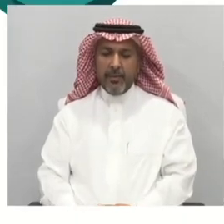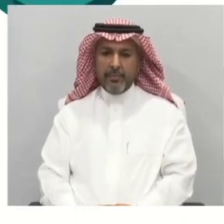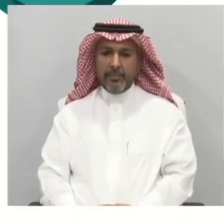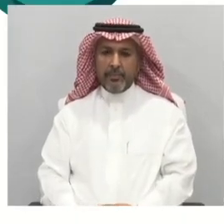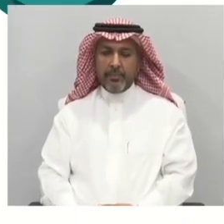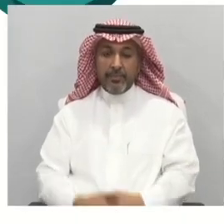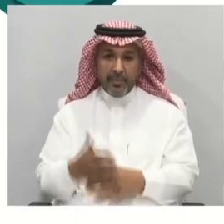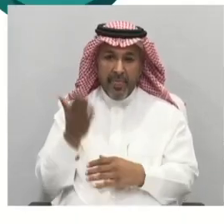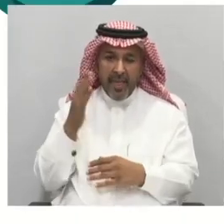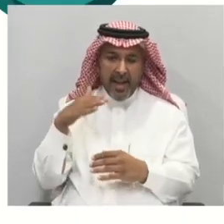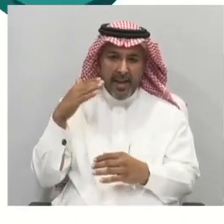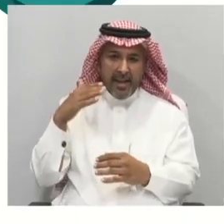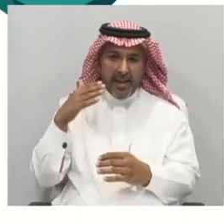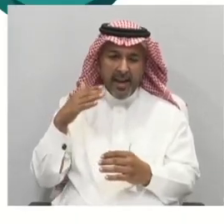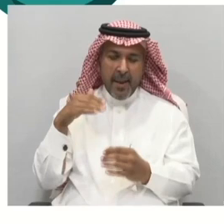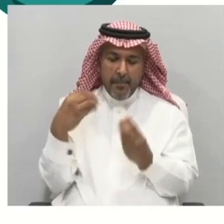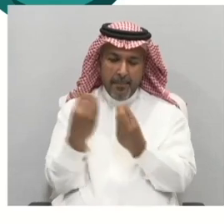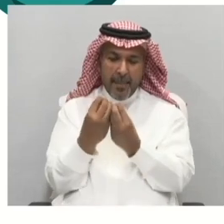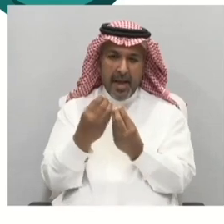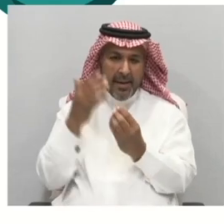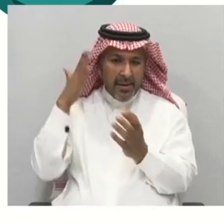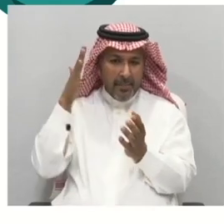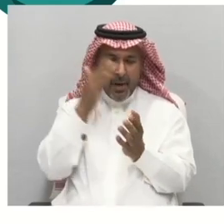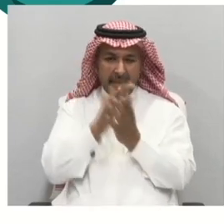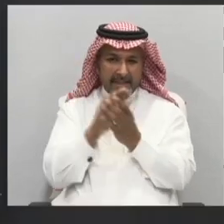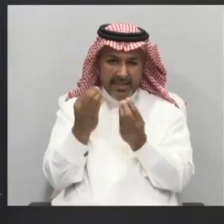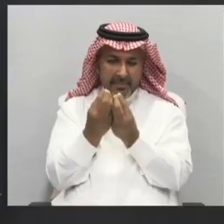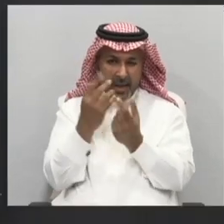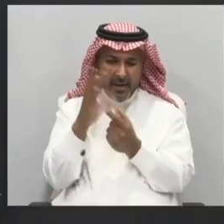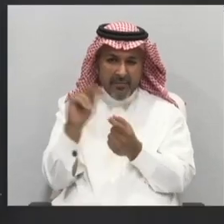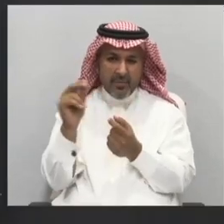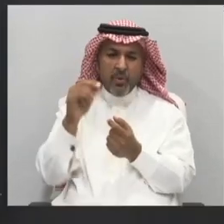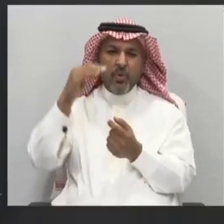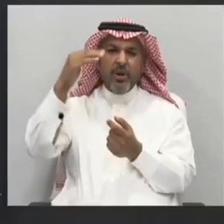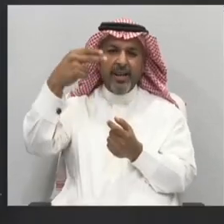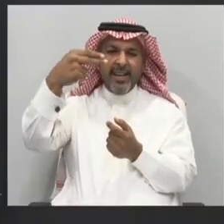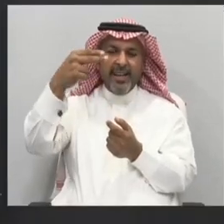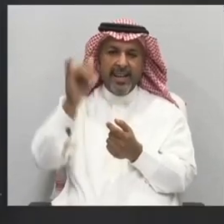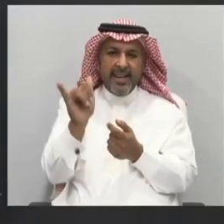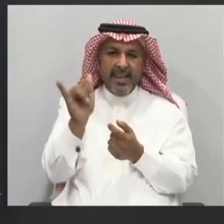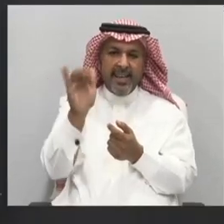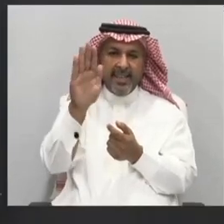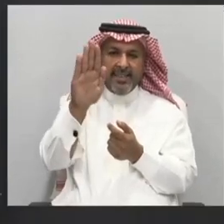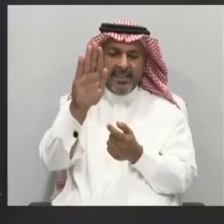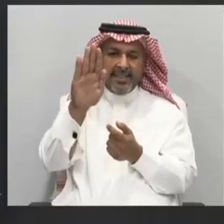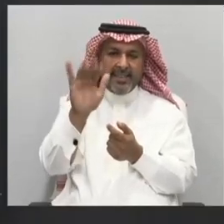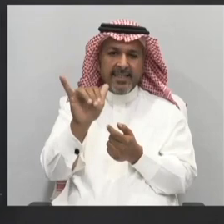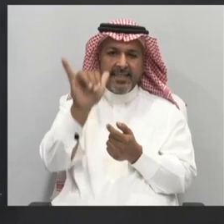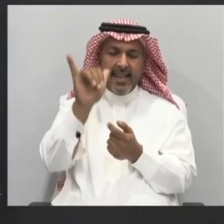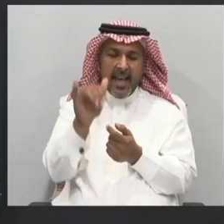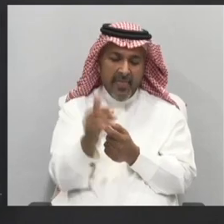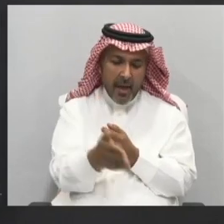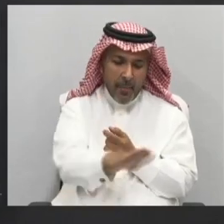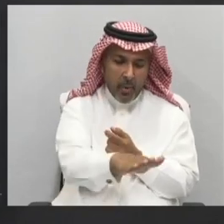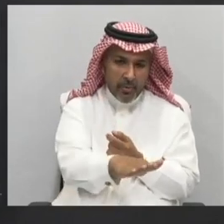للموتى احياء عيسى للموتى ما يستطيع احد يحيي الموتى البشر لا يحيون انفسهم ولا يحيون غيرهم انما هي